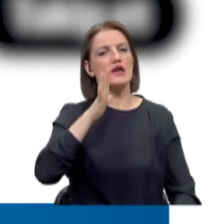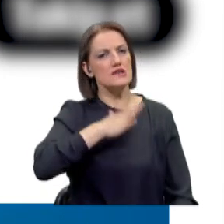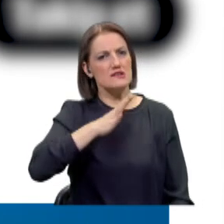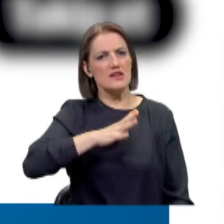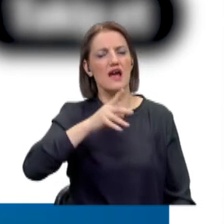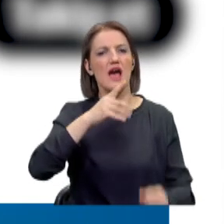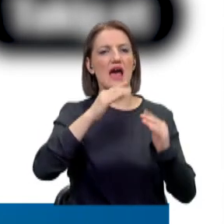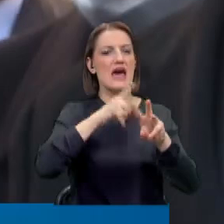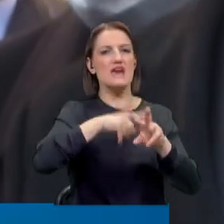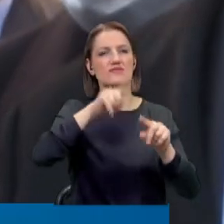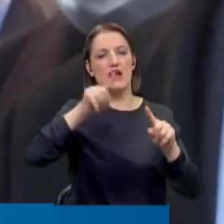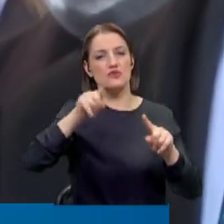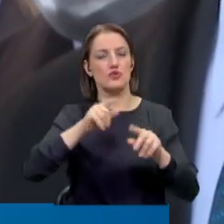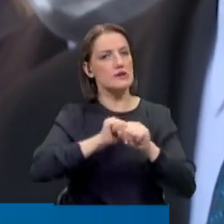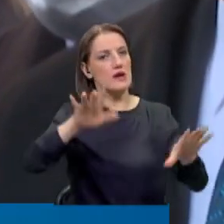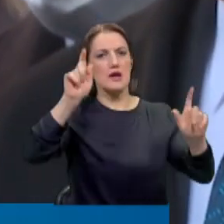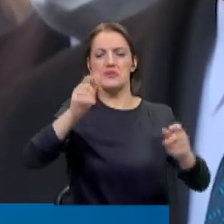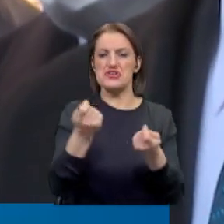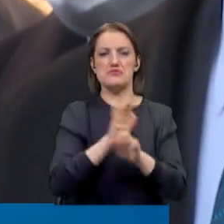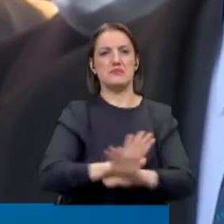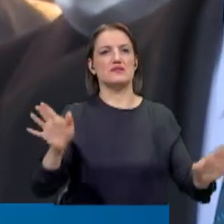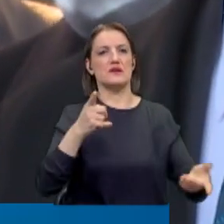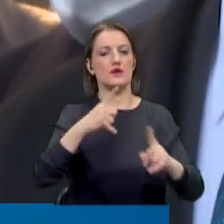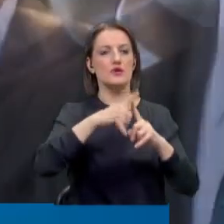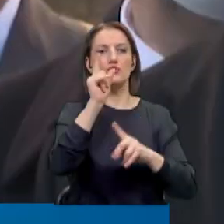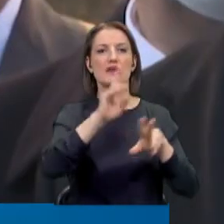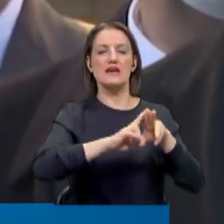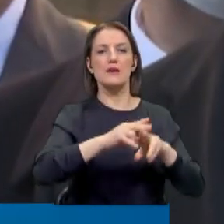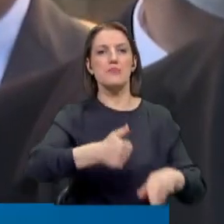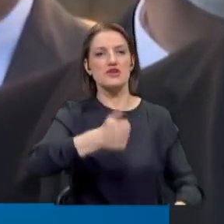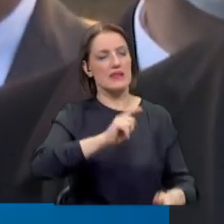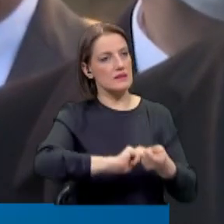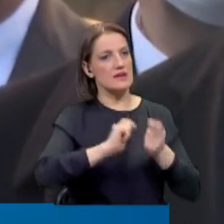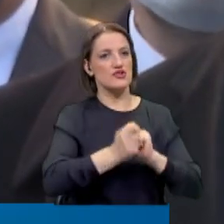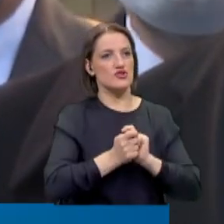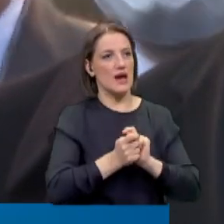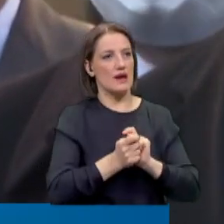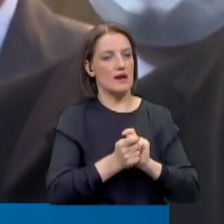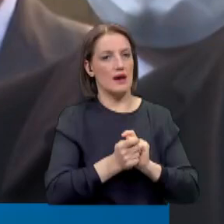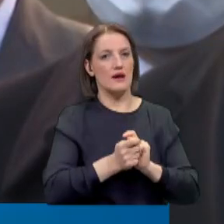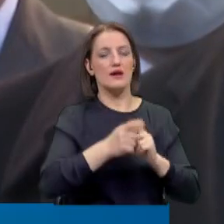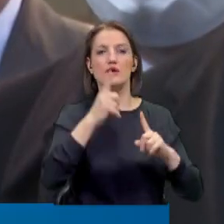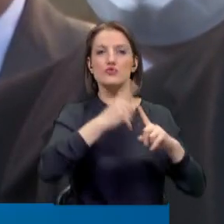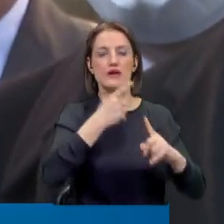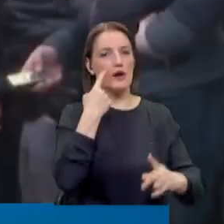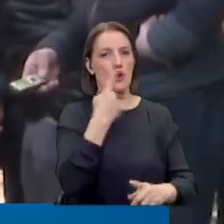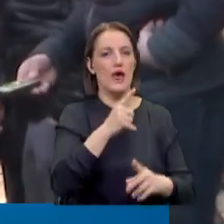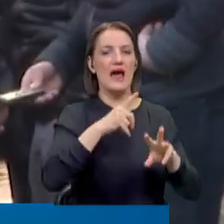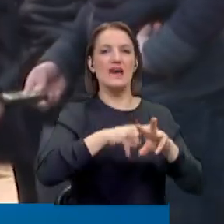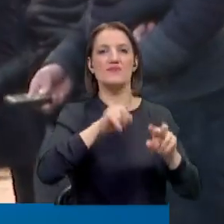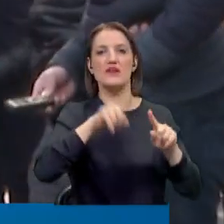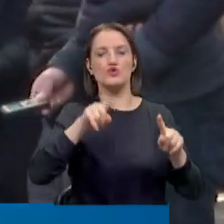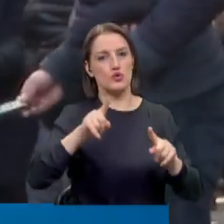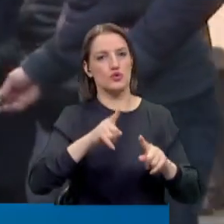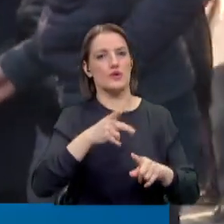enflasyon yayındasın iş bitsin anlıyorum ki to it başkanı değişecek tüik'e göre bir enflasyon rakamı açıklanacak